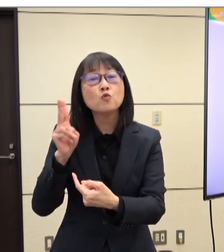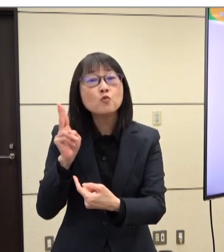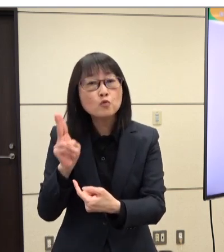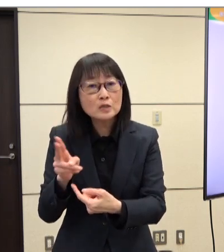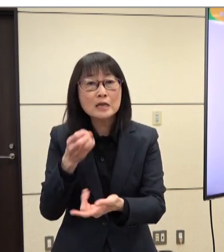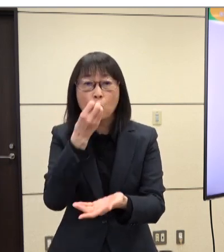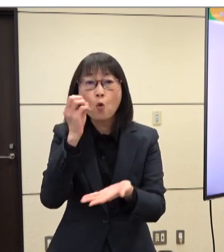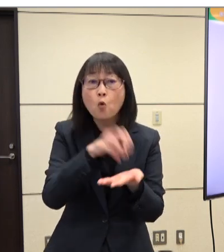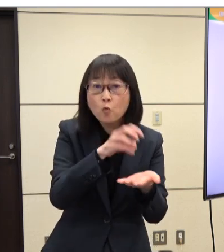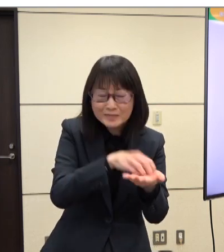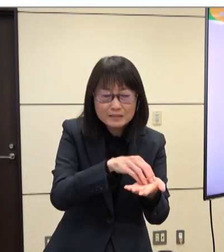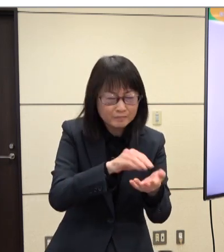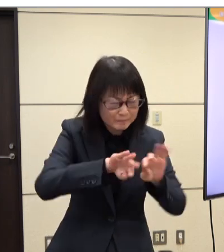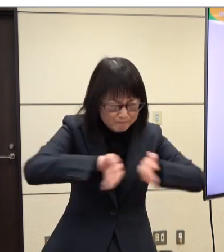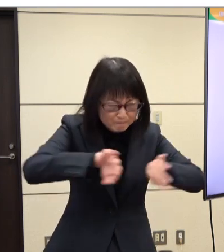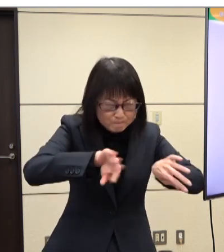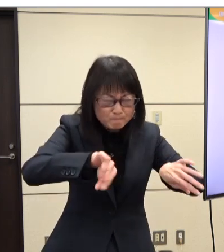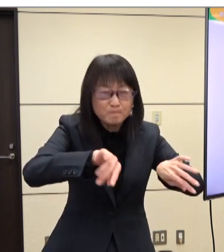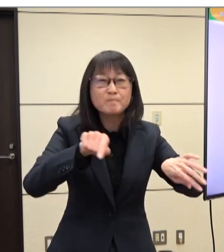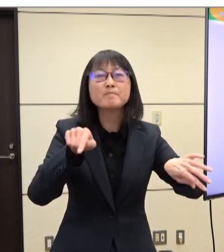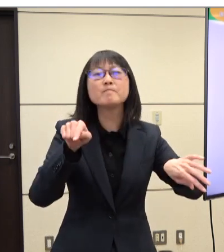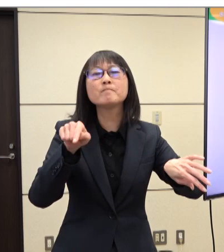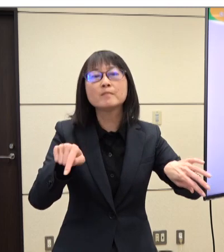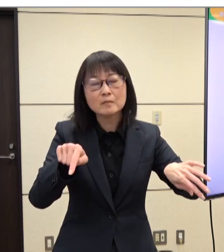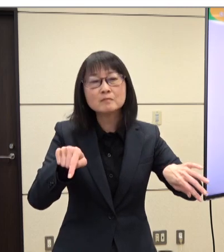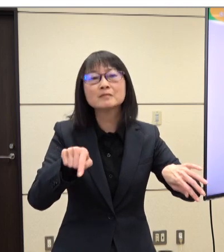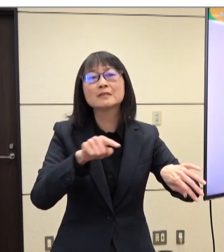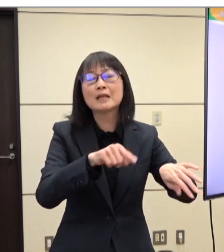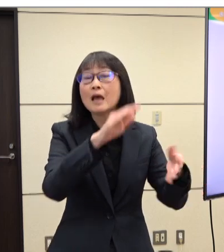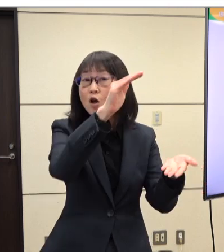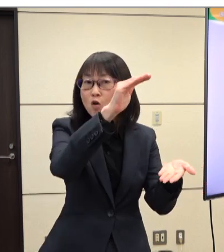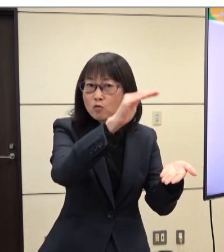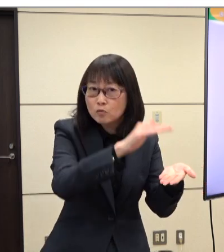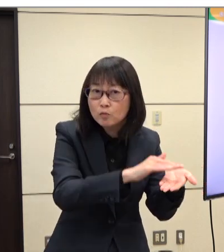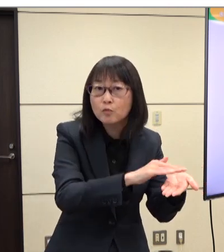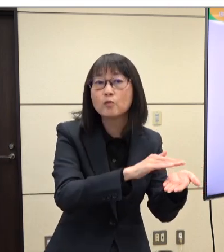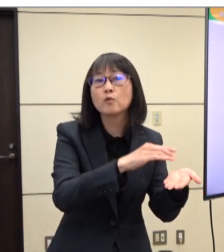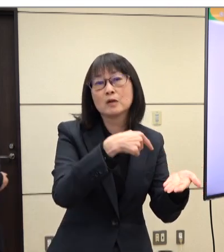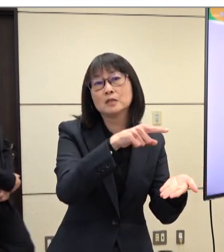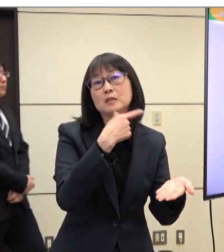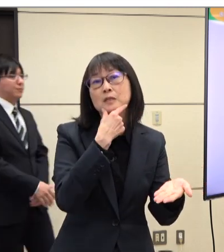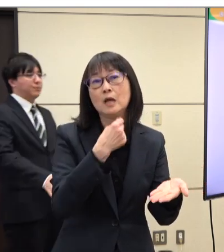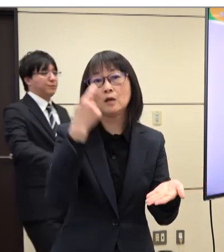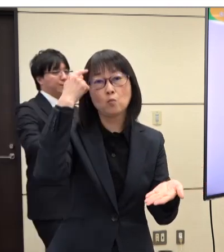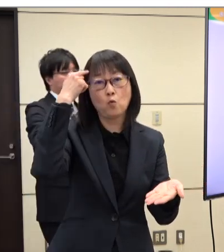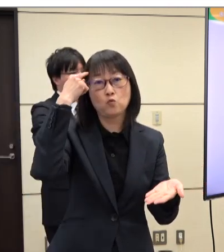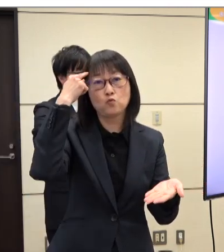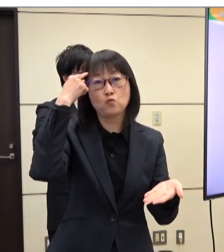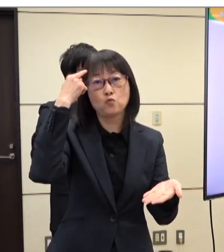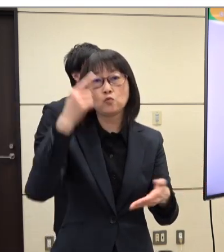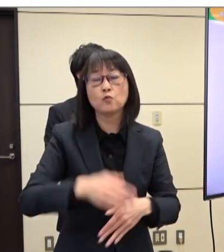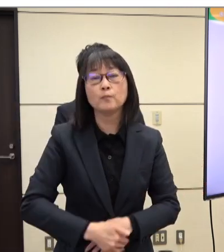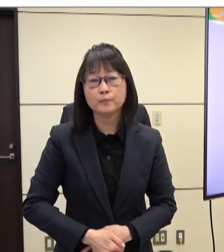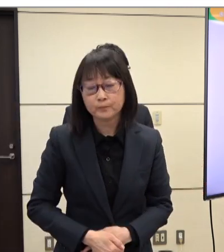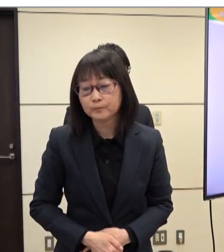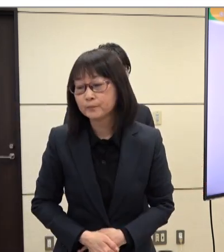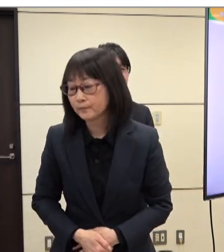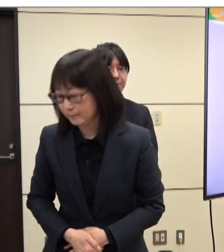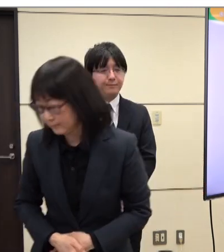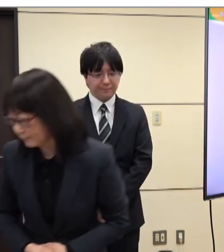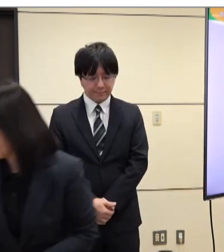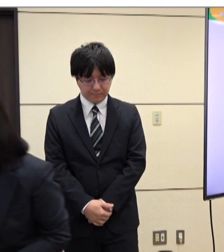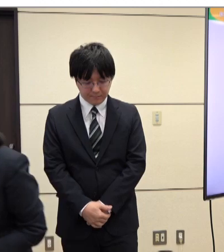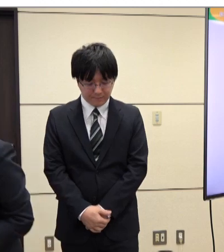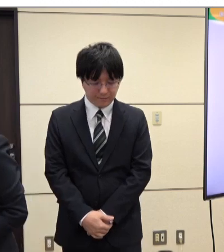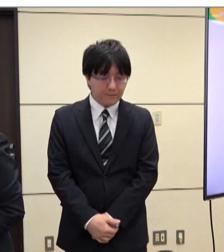して出る量をですね、減らしていきたいというふうには思っています。それから当面有料化